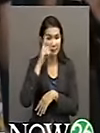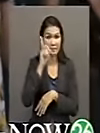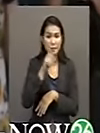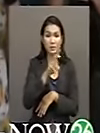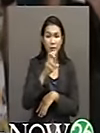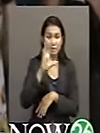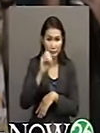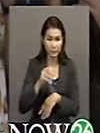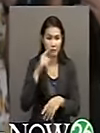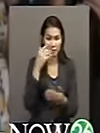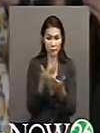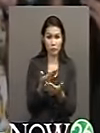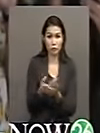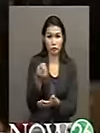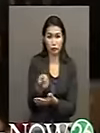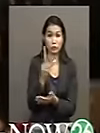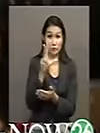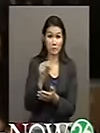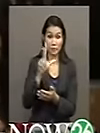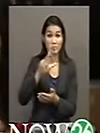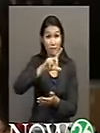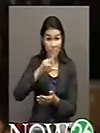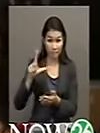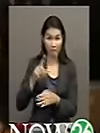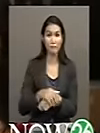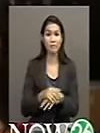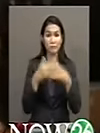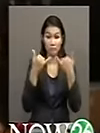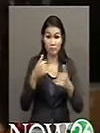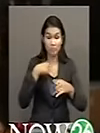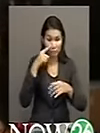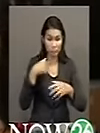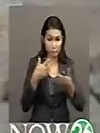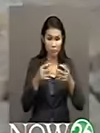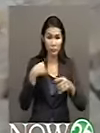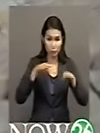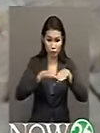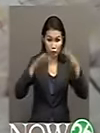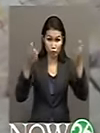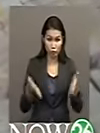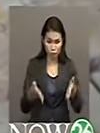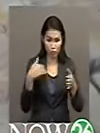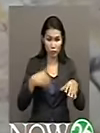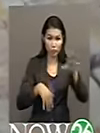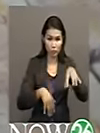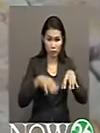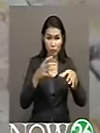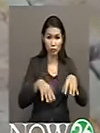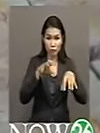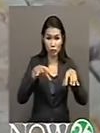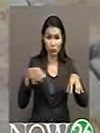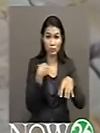เงินสดอีกจำนวน33ล้านบาทนะคะจากการจับกุมก็ไปตรวจยึดตู้เซฟอีก3ตู้ค่ะของก